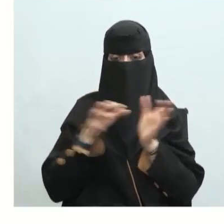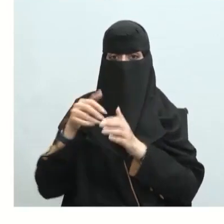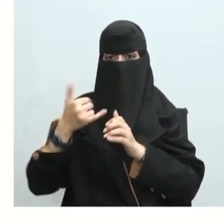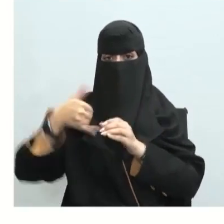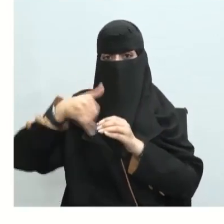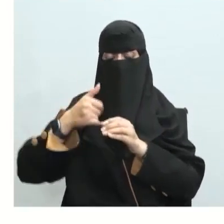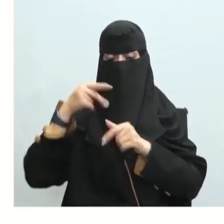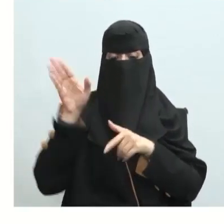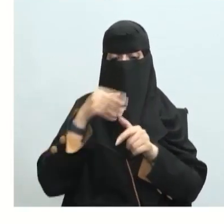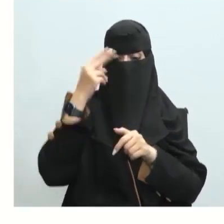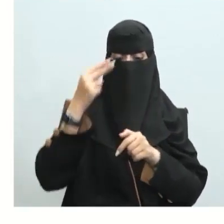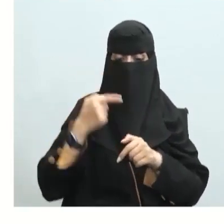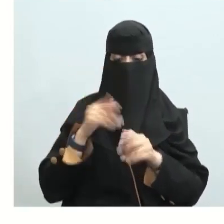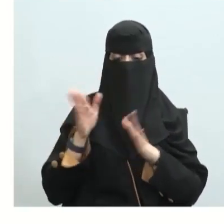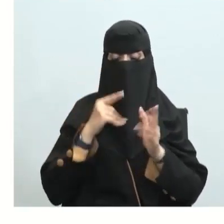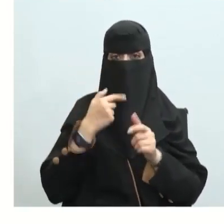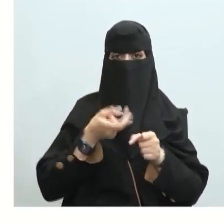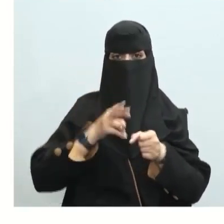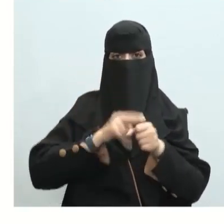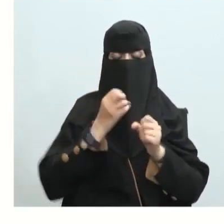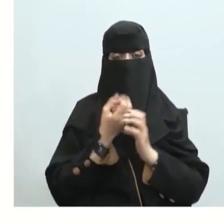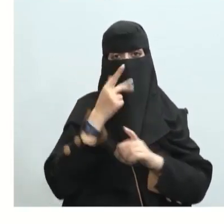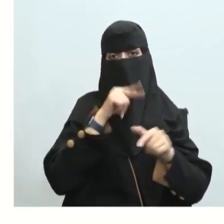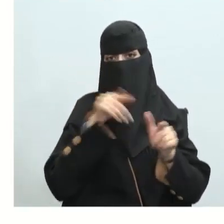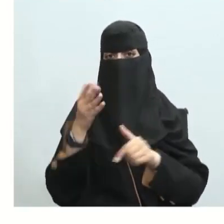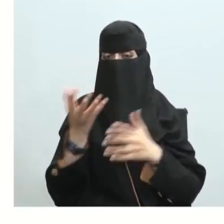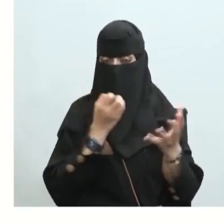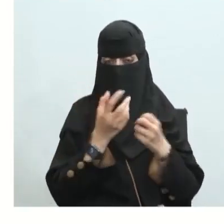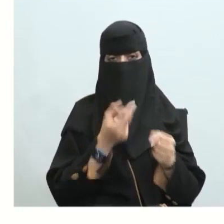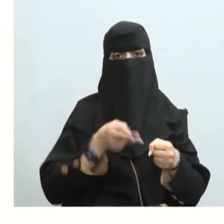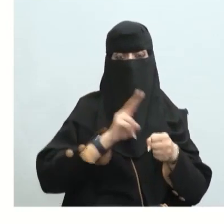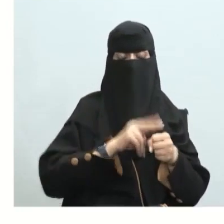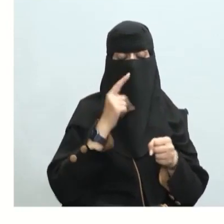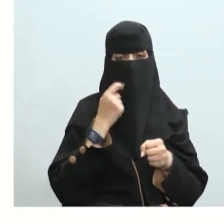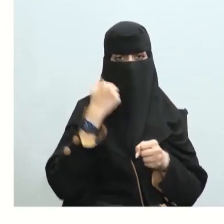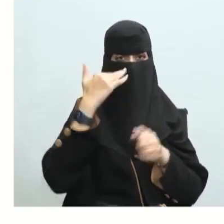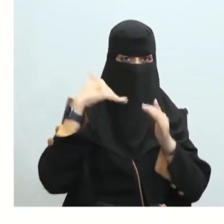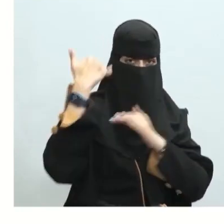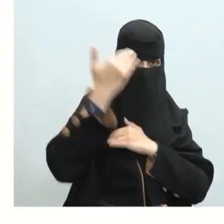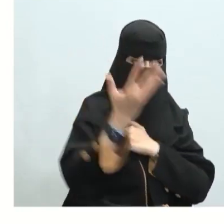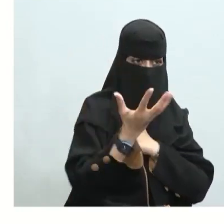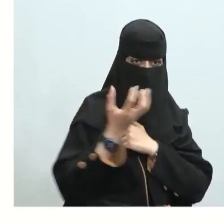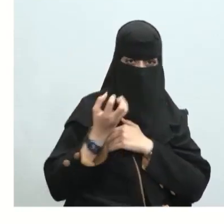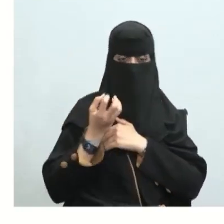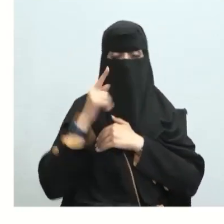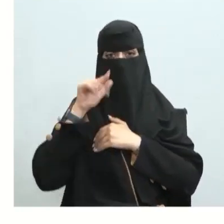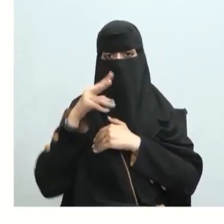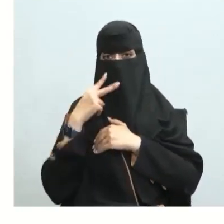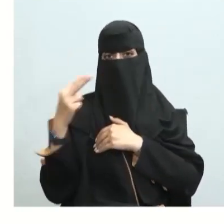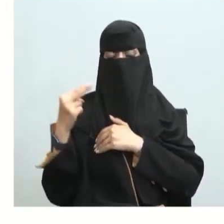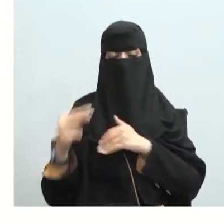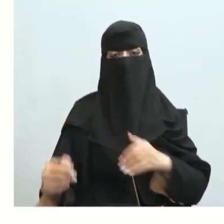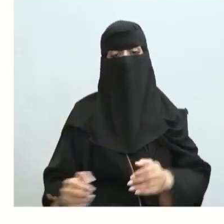معنا ركن الابداع بامكانك ان تعيد صياغه بامكانك ان تاتي ايضا اشياء يعني ترى انها تجذب الانتباه